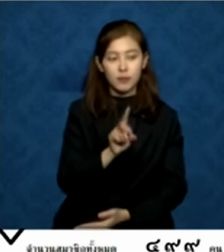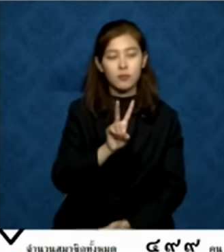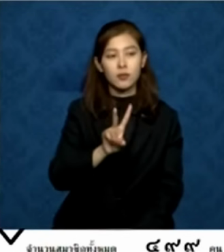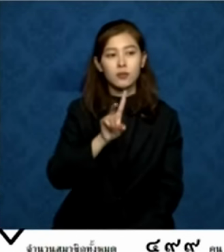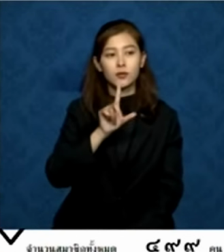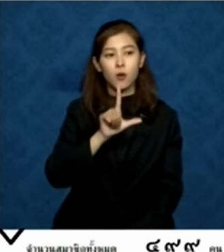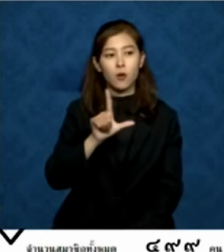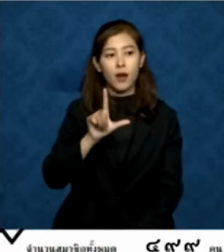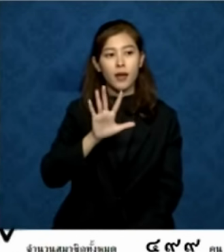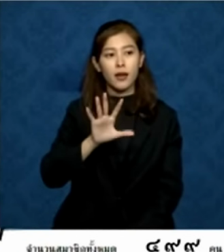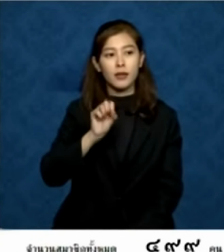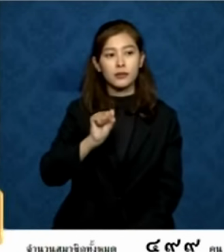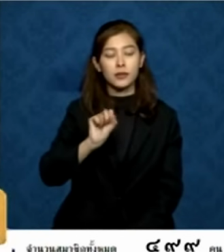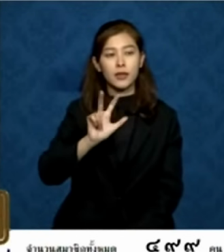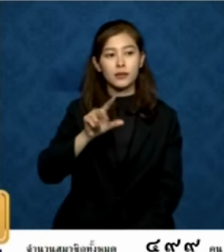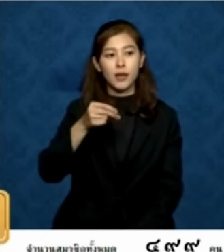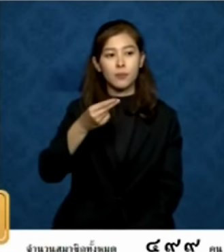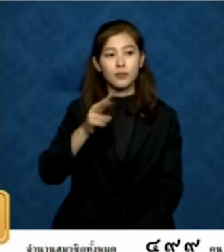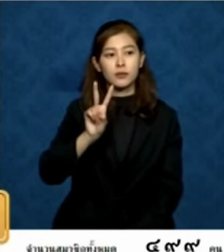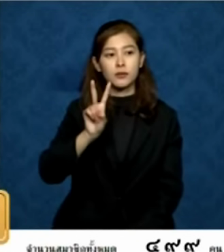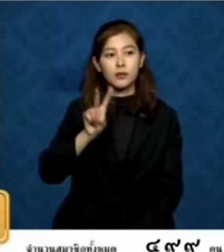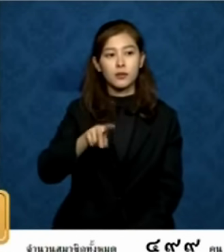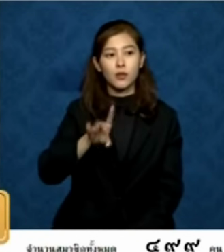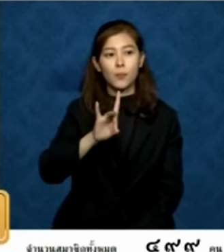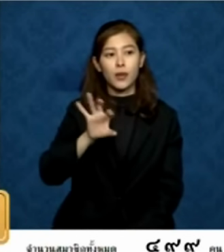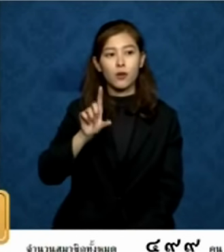2,532,826.9 ล้านบาทหรือคิดเป็นร้อยละ